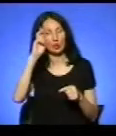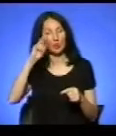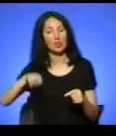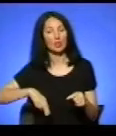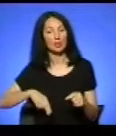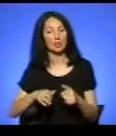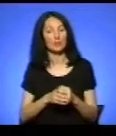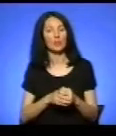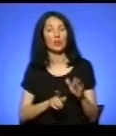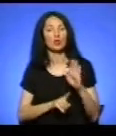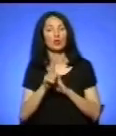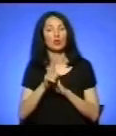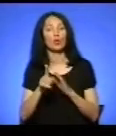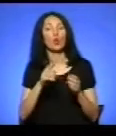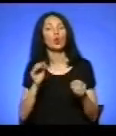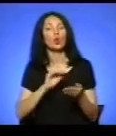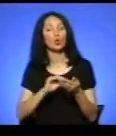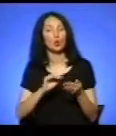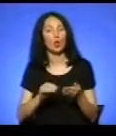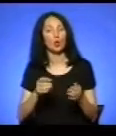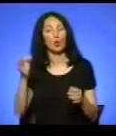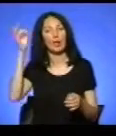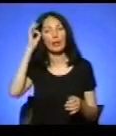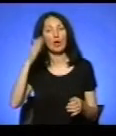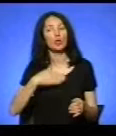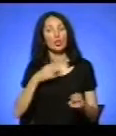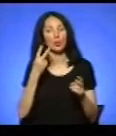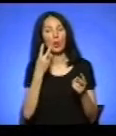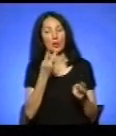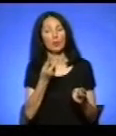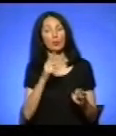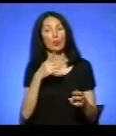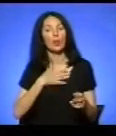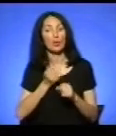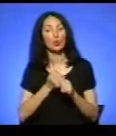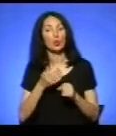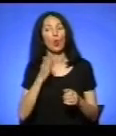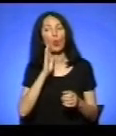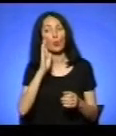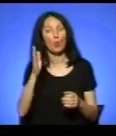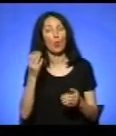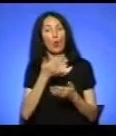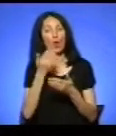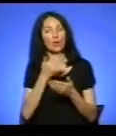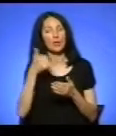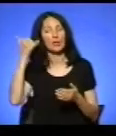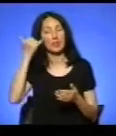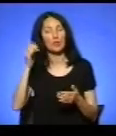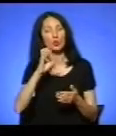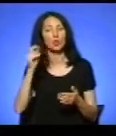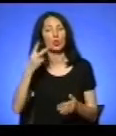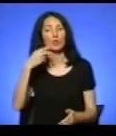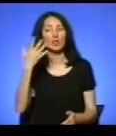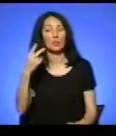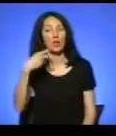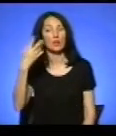Розпочнемо, звичайно, із сюжету, але нагадаю нашим глядачам, що ми працюємо у прямому ефірі. Телефон студії незмінний 25 25